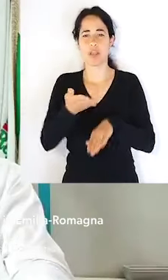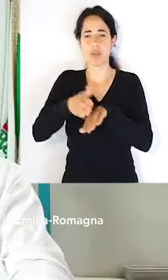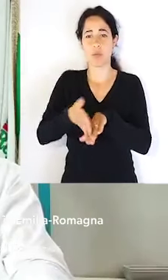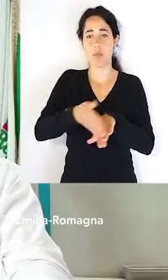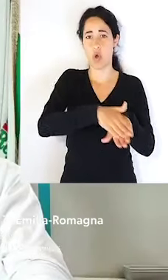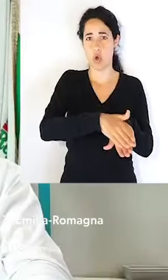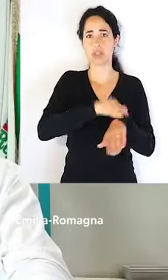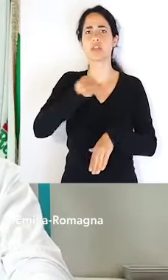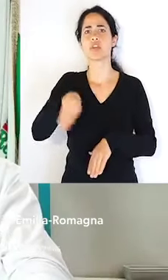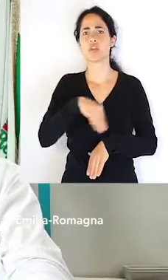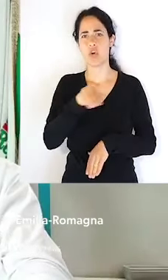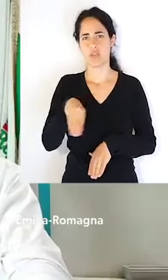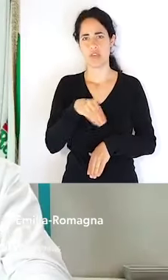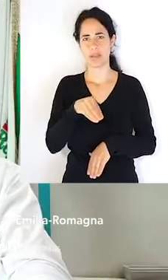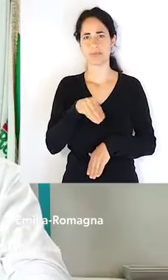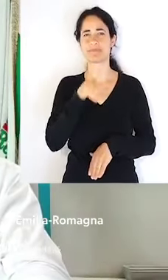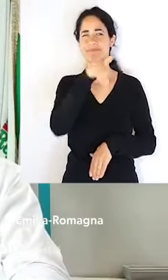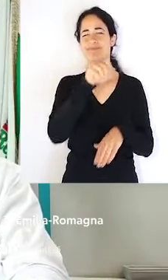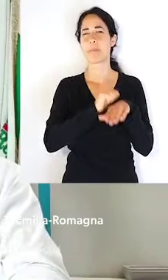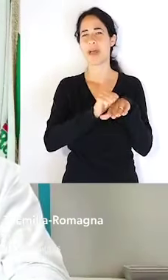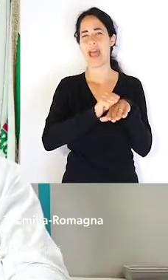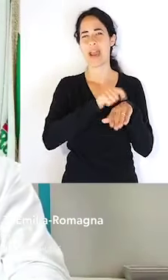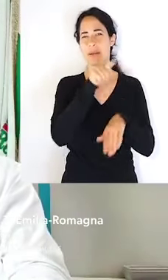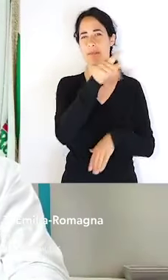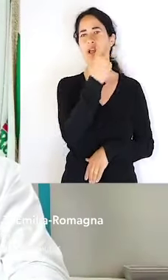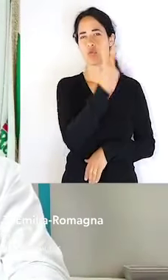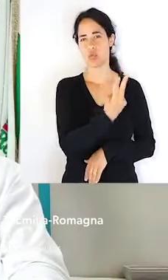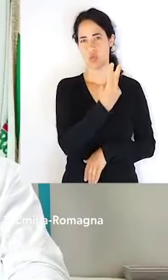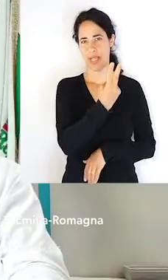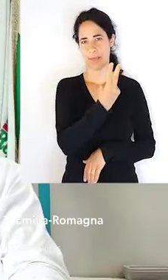2 sono stati registrati a Parma.